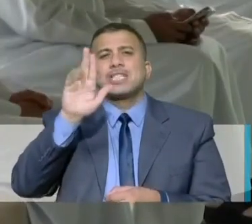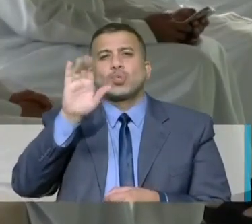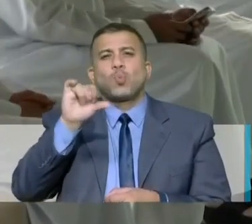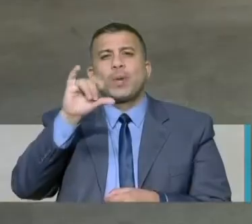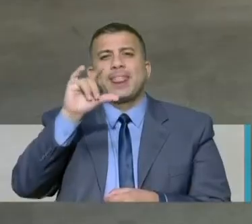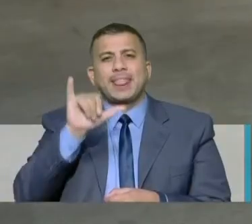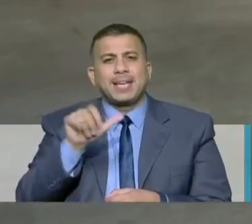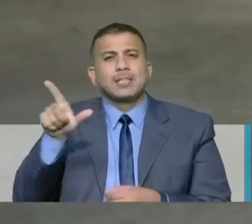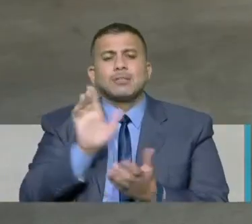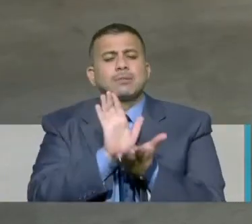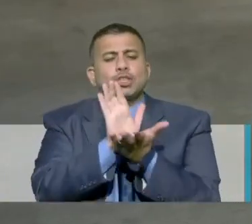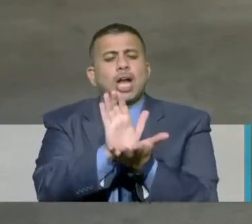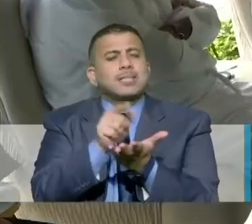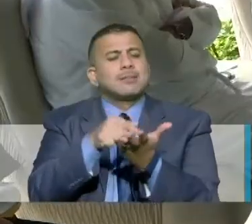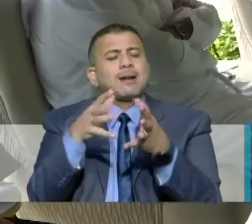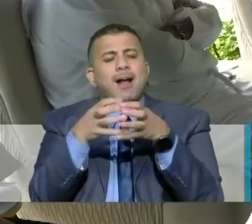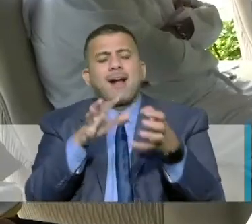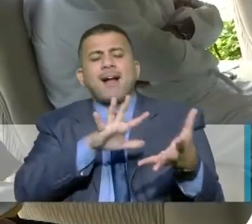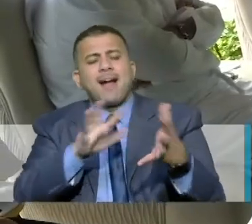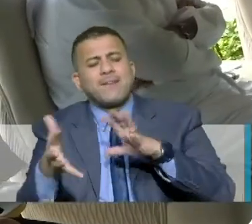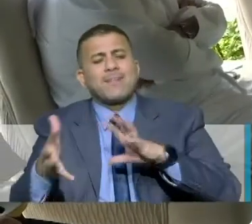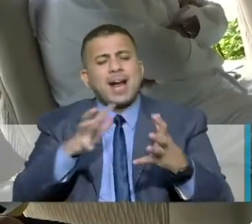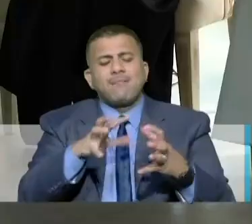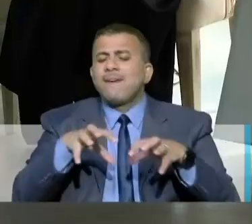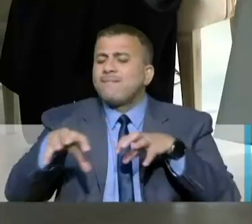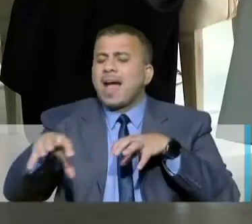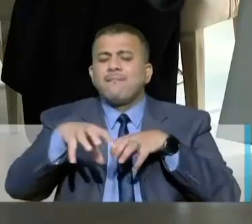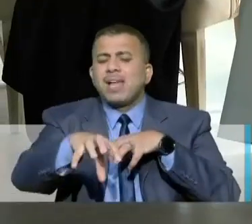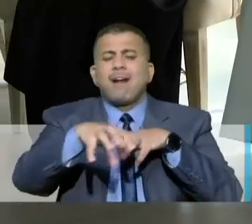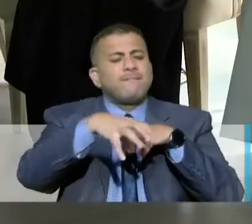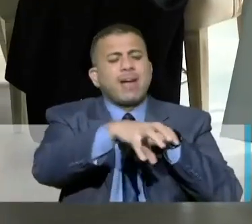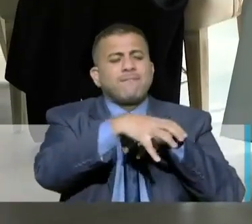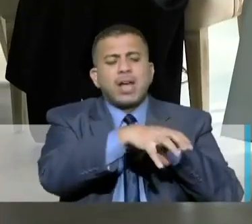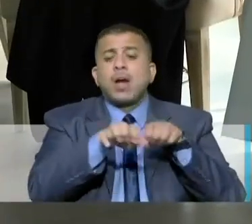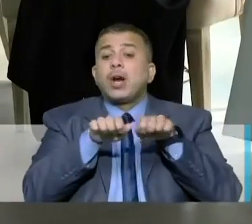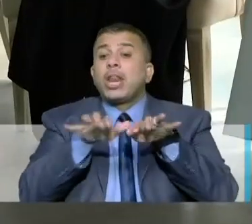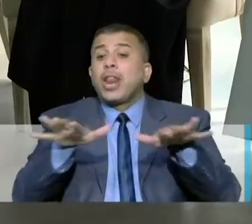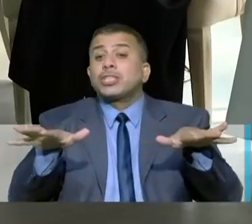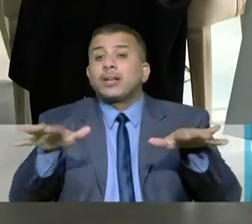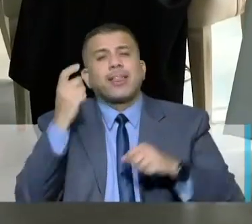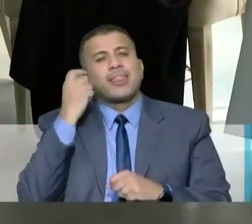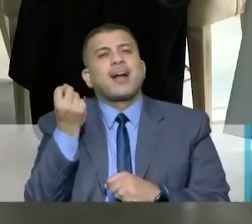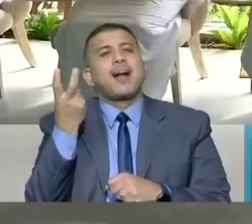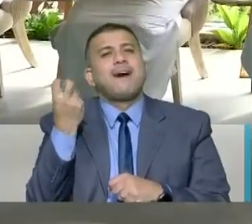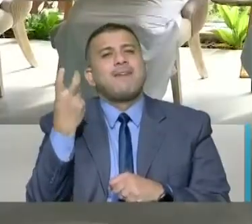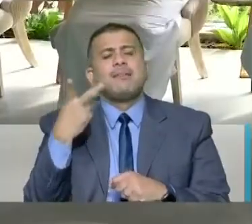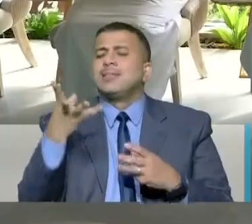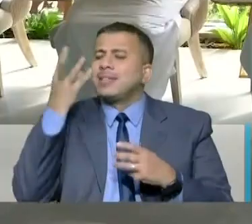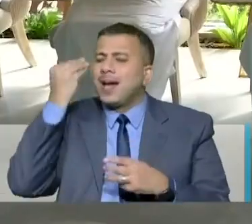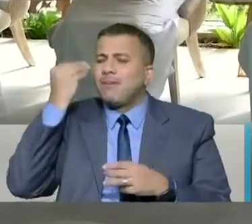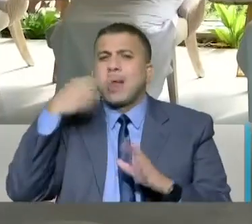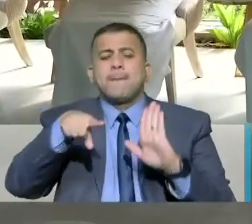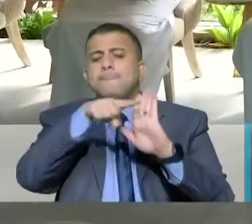الاستراتيجيه للجائزه والياتها وفئاتها المختلفه ونشر ثقافتها اضافه الى التعريفات